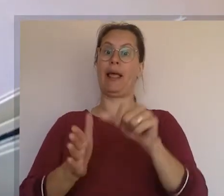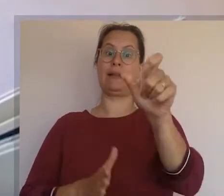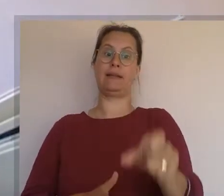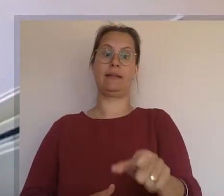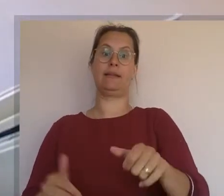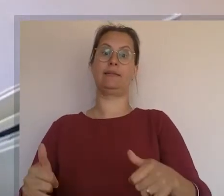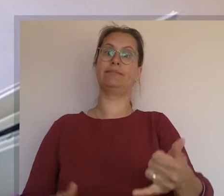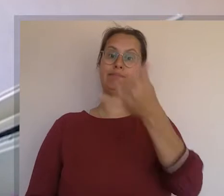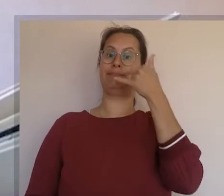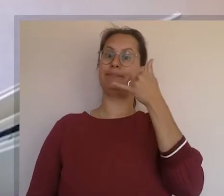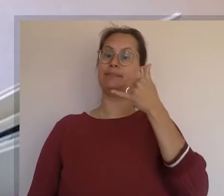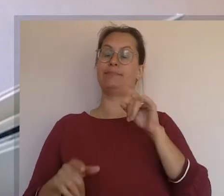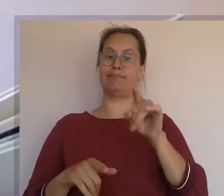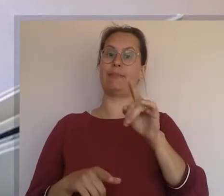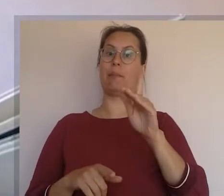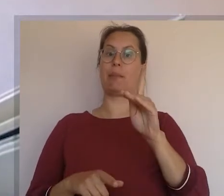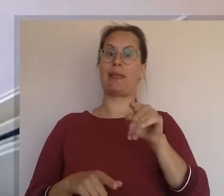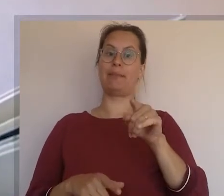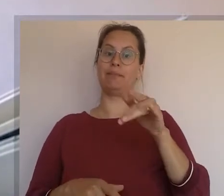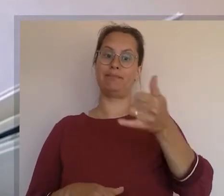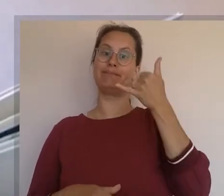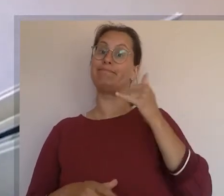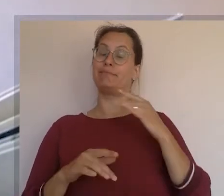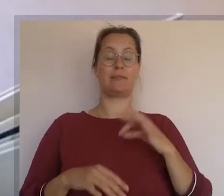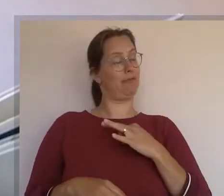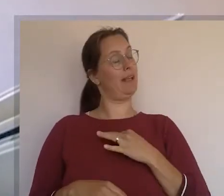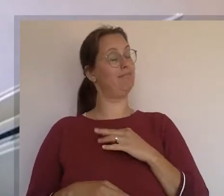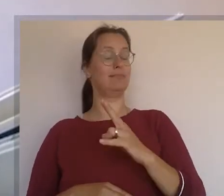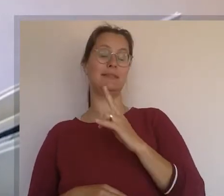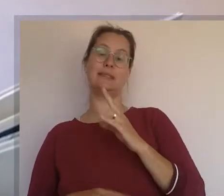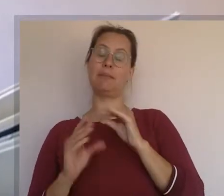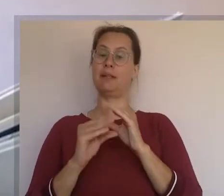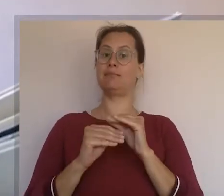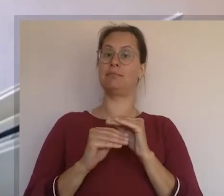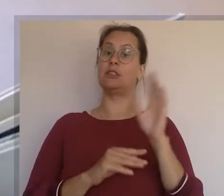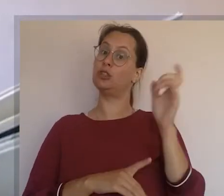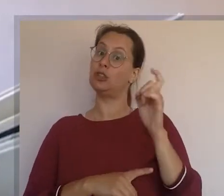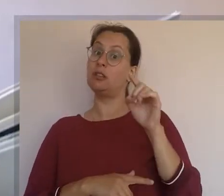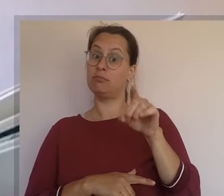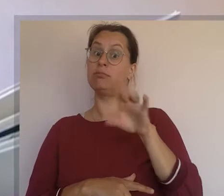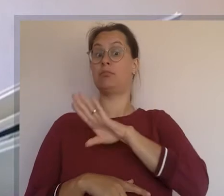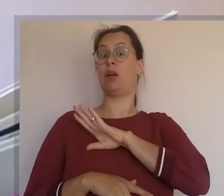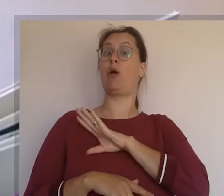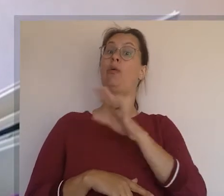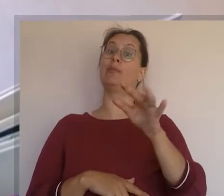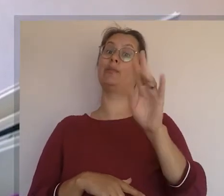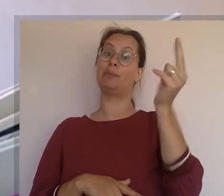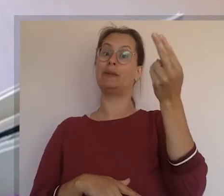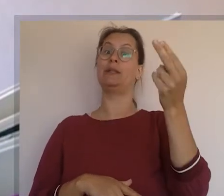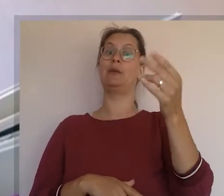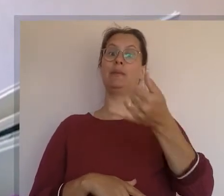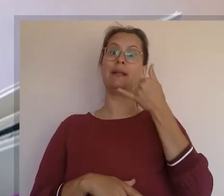Pepijn. Ze hebben even gekletst. Dat was fijn. Straks belt hij weer. En